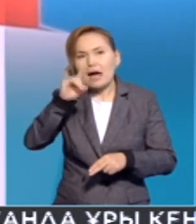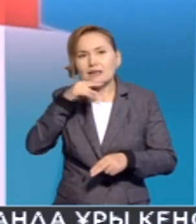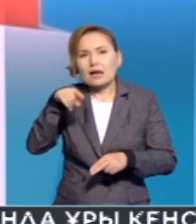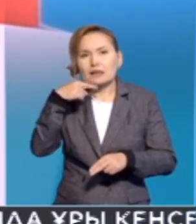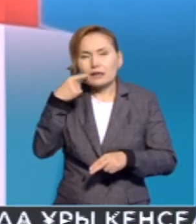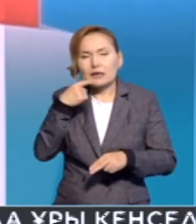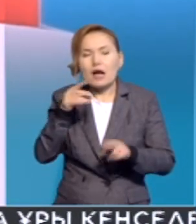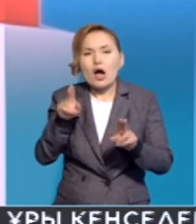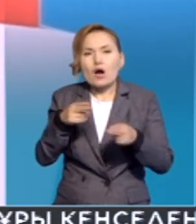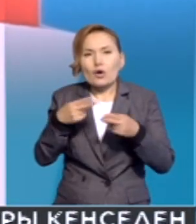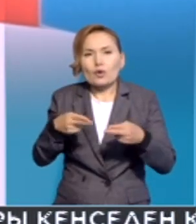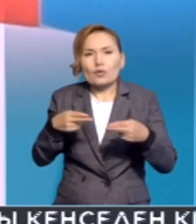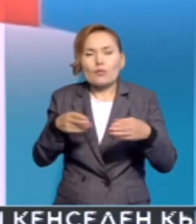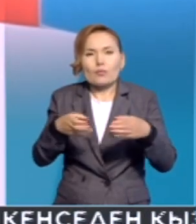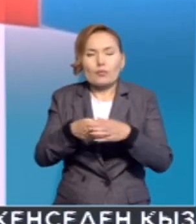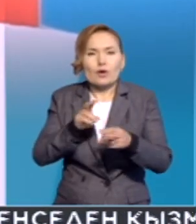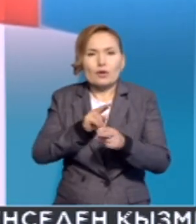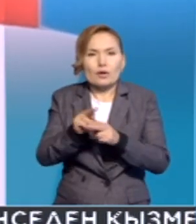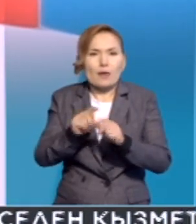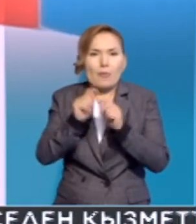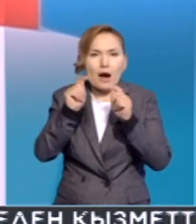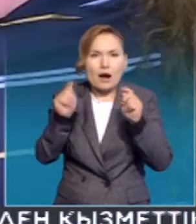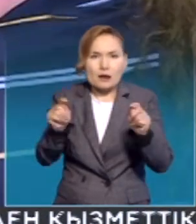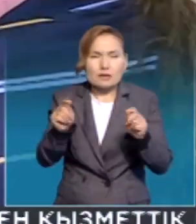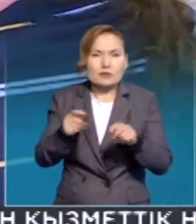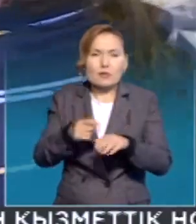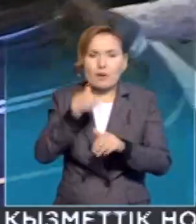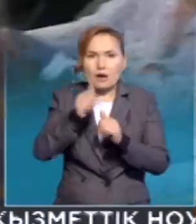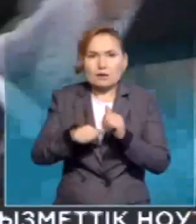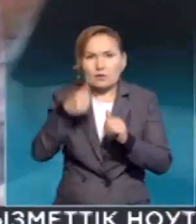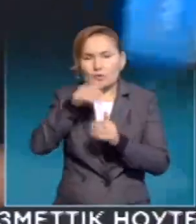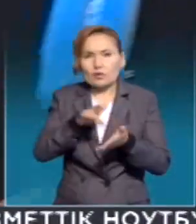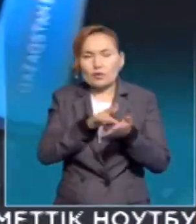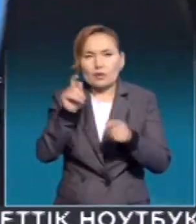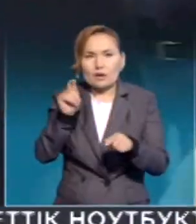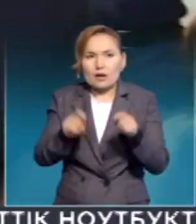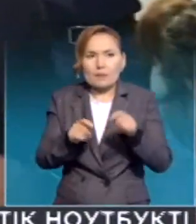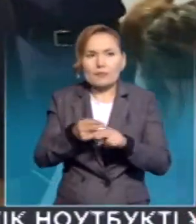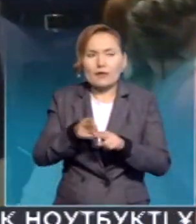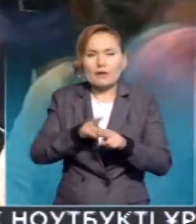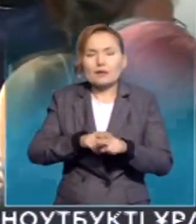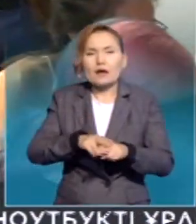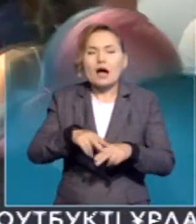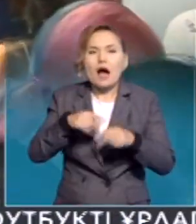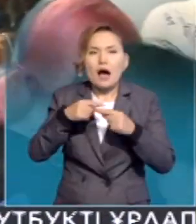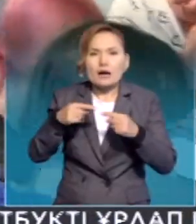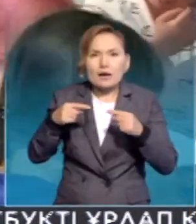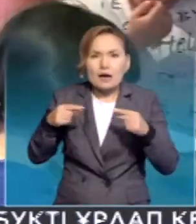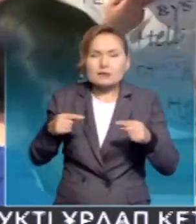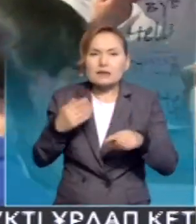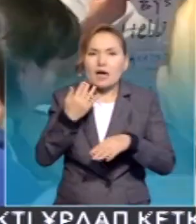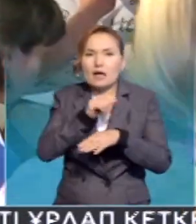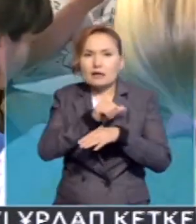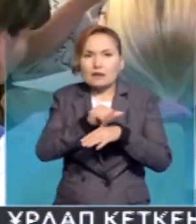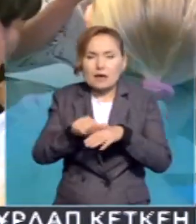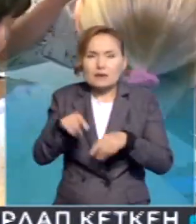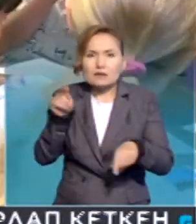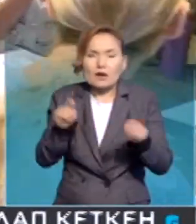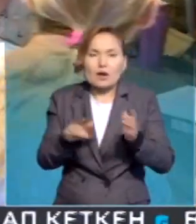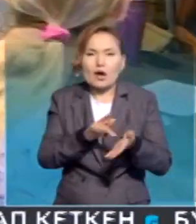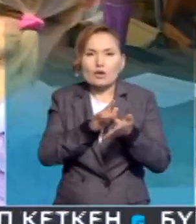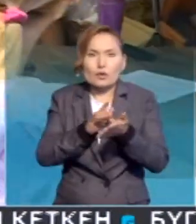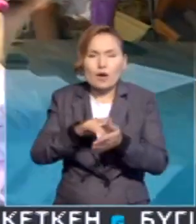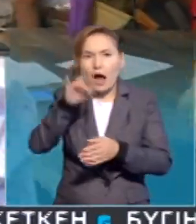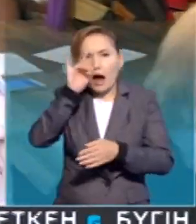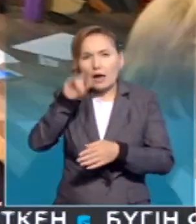оған қатысушылардың саны күн санап артып келеді. Мұнда түрлі ұлт өкілдері жиналған, олардың барлығын бір ғана мақсат біріктіріп